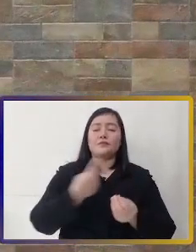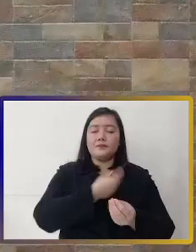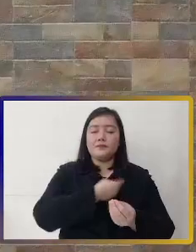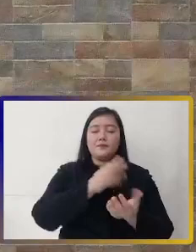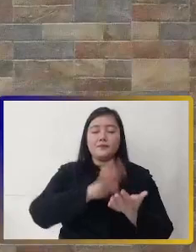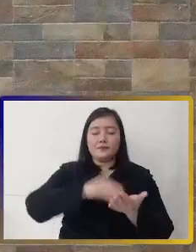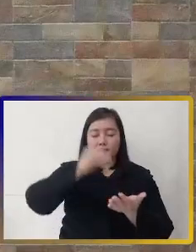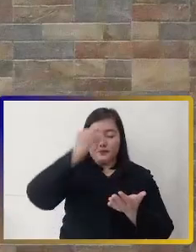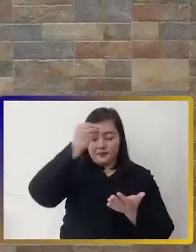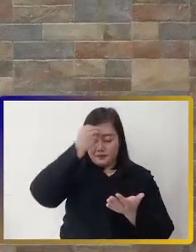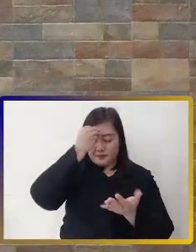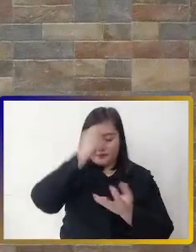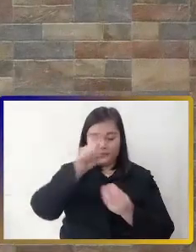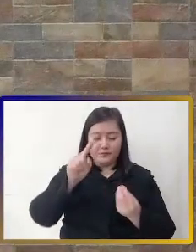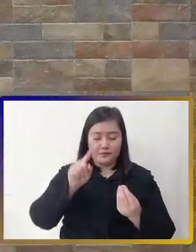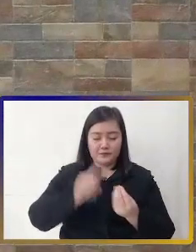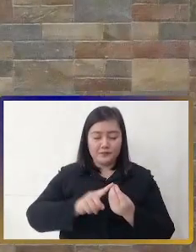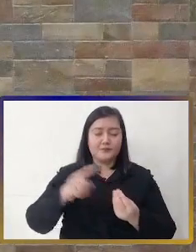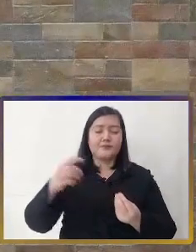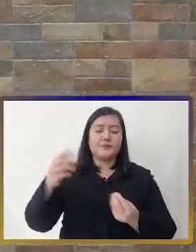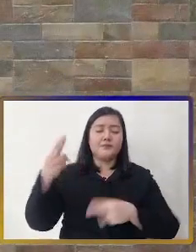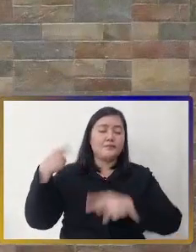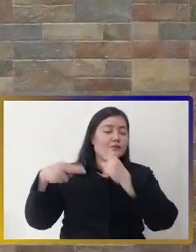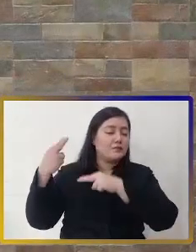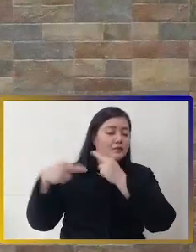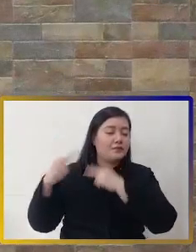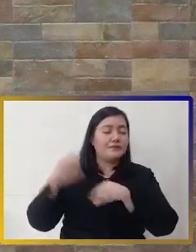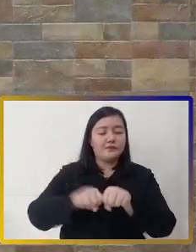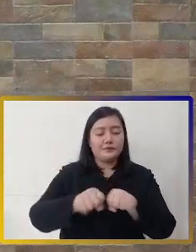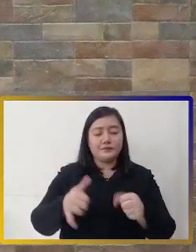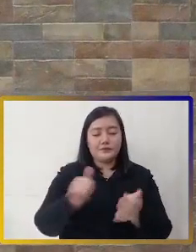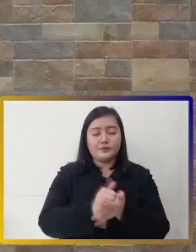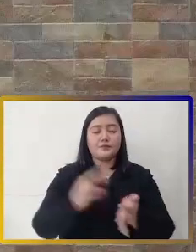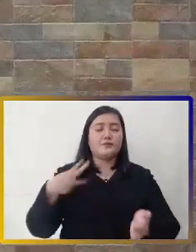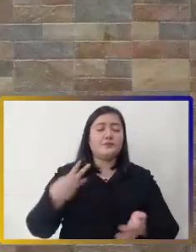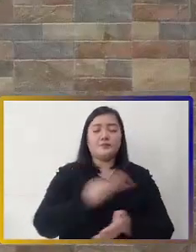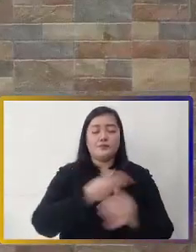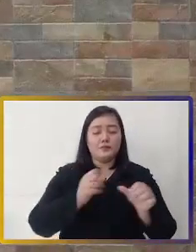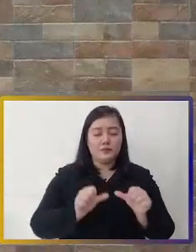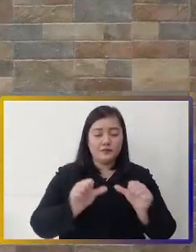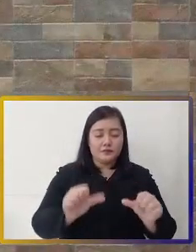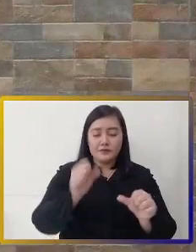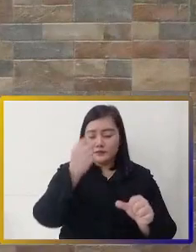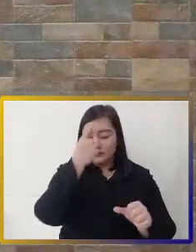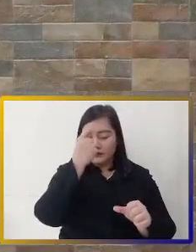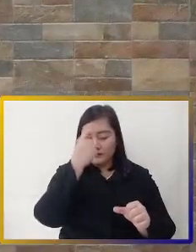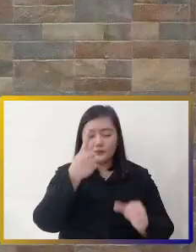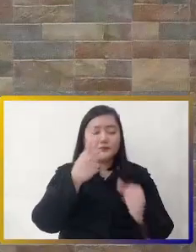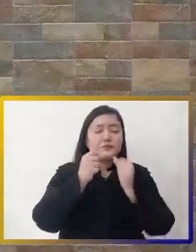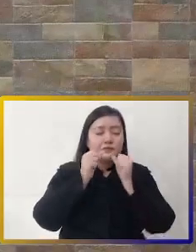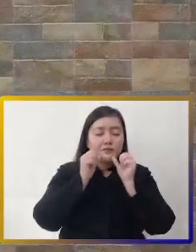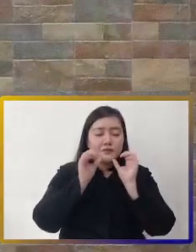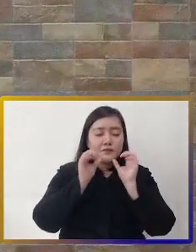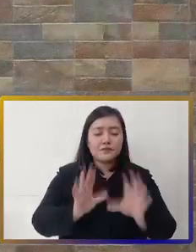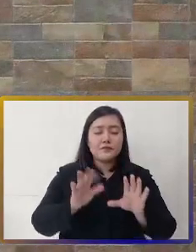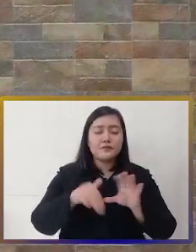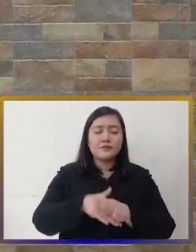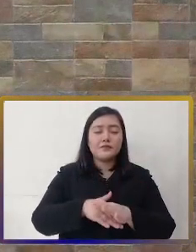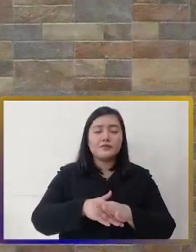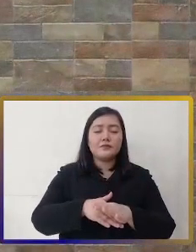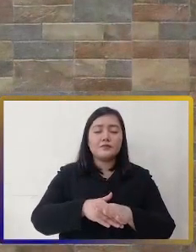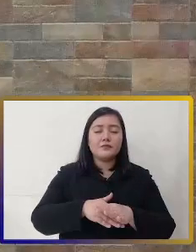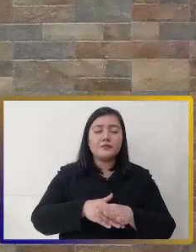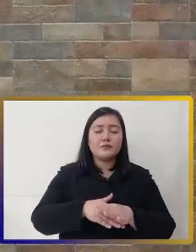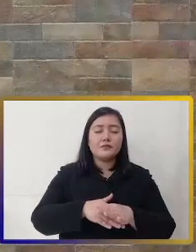our history, O God. And so that we will continually understand, O God, the blessing of being in the right church, O